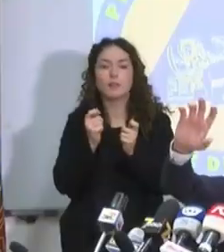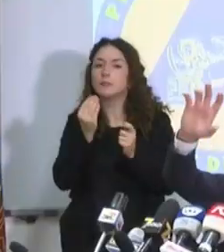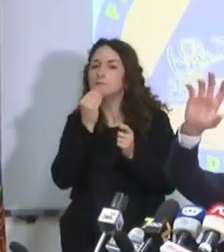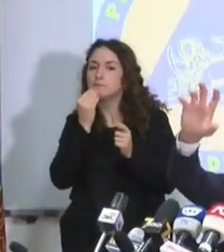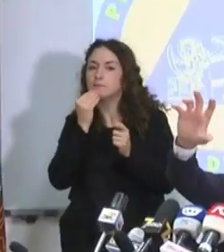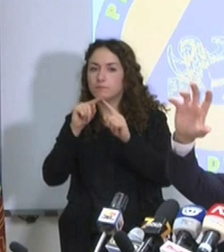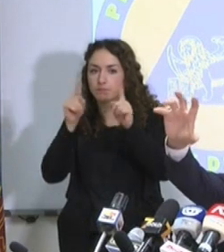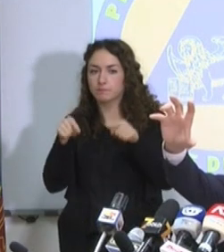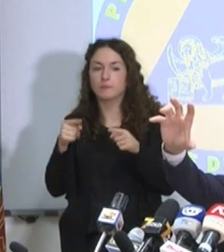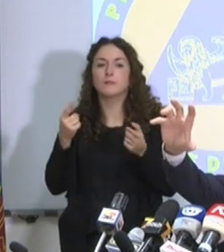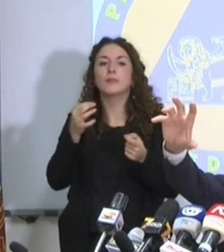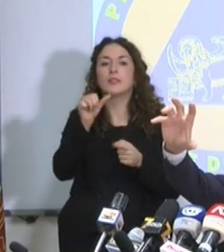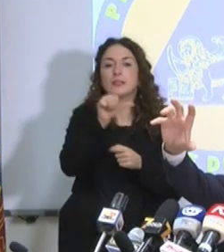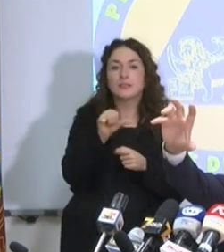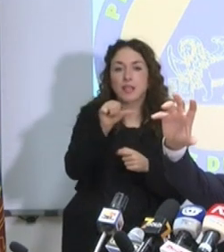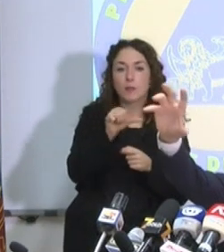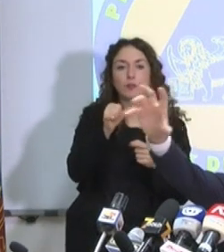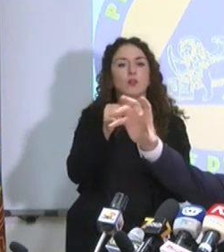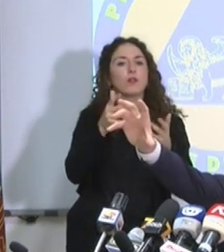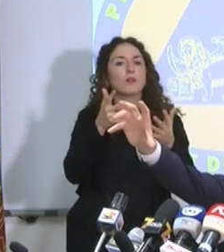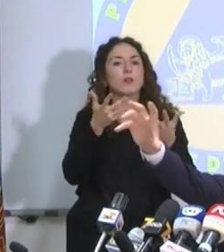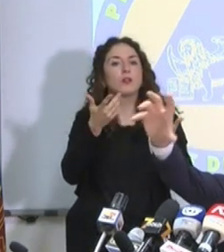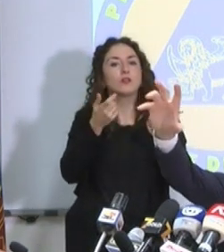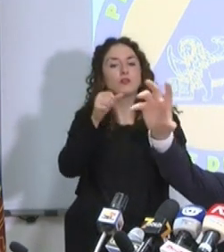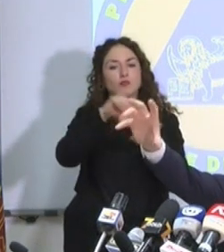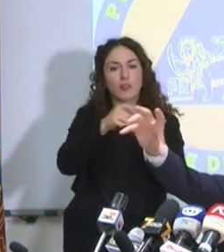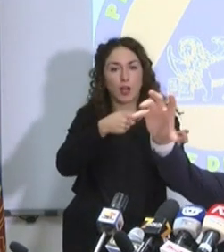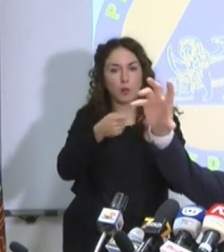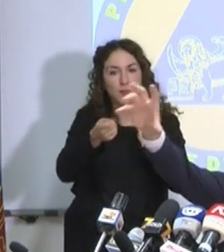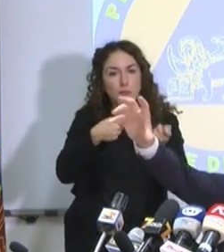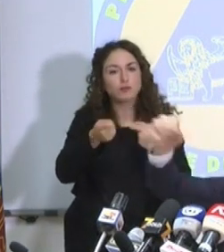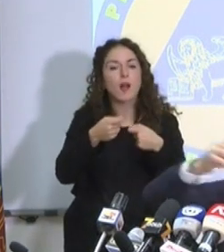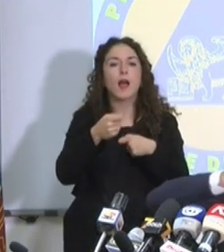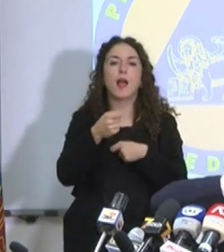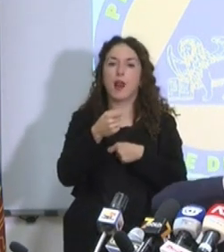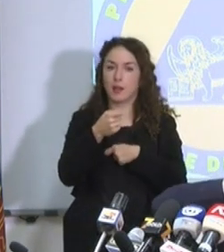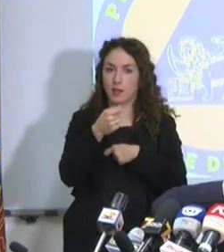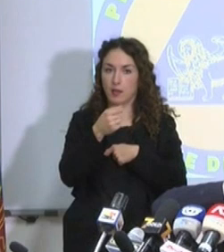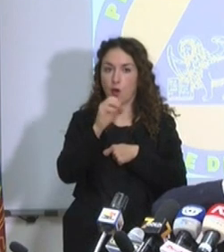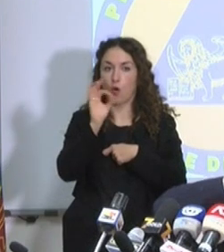sabato le grandi e medie strutture di vendita e quindi centri commerciali e outlet eccetera